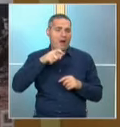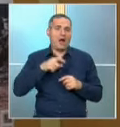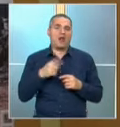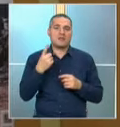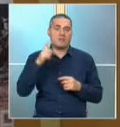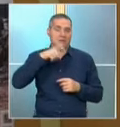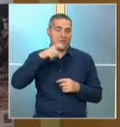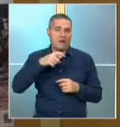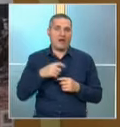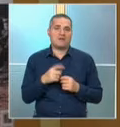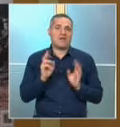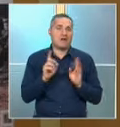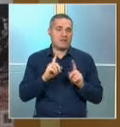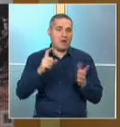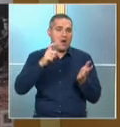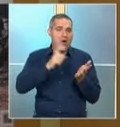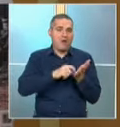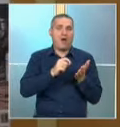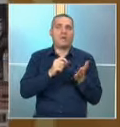път папагалът едва не ме ухапа по...